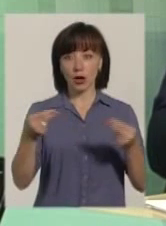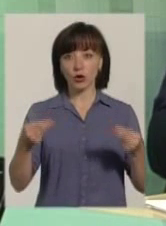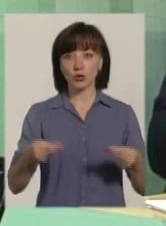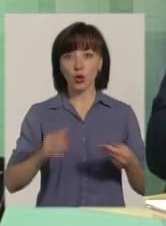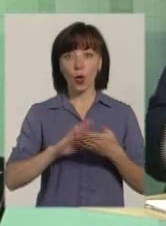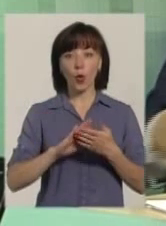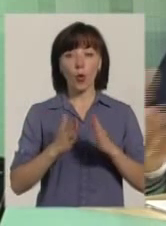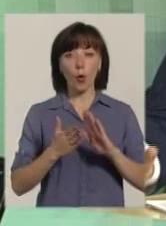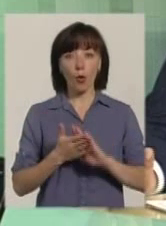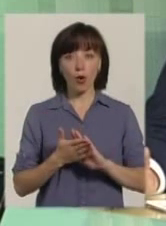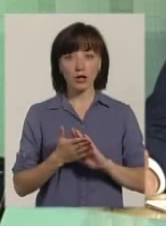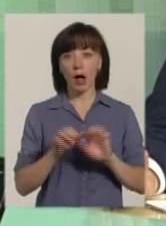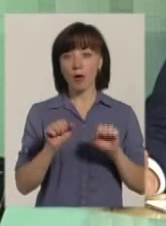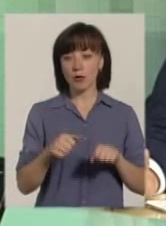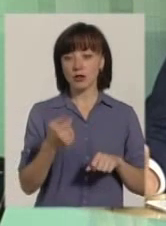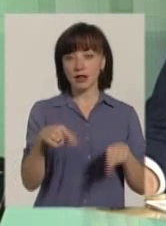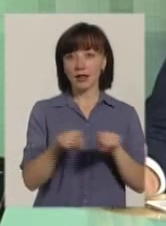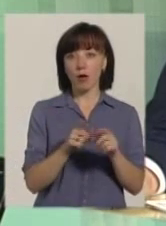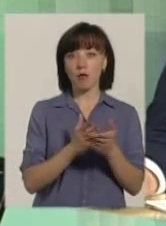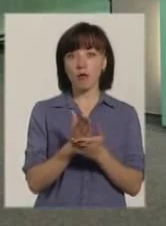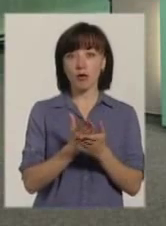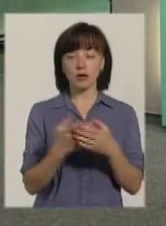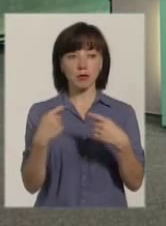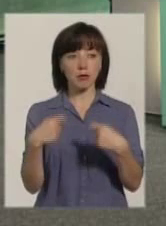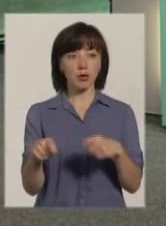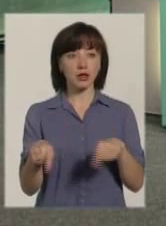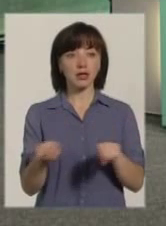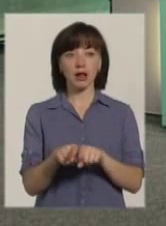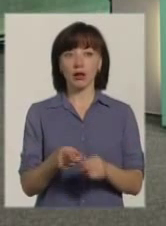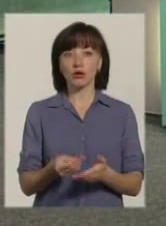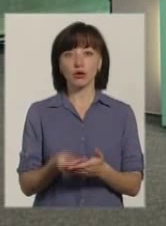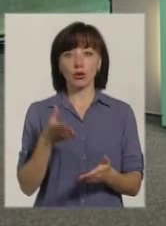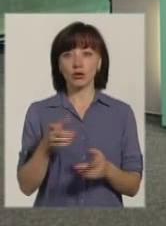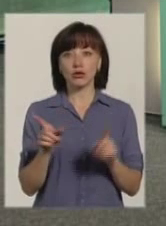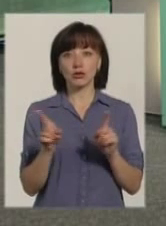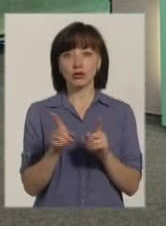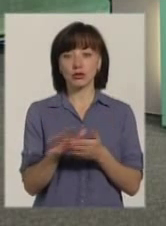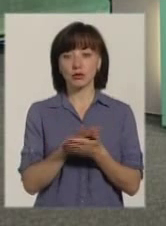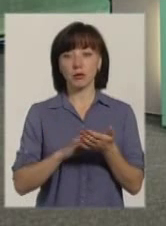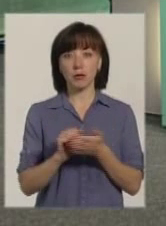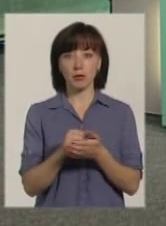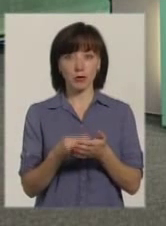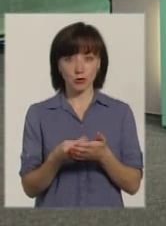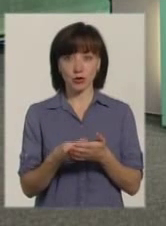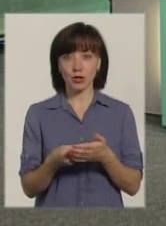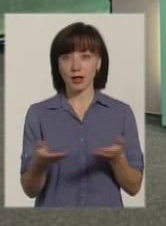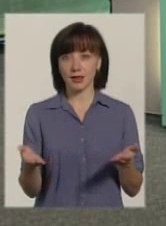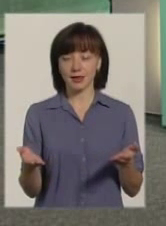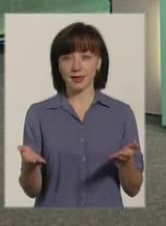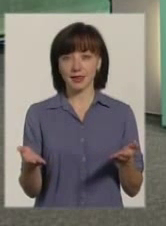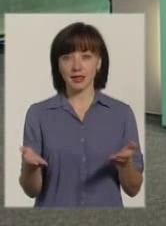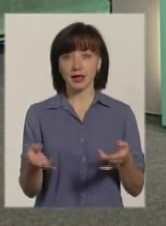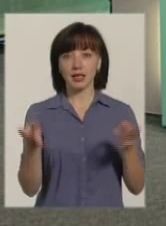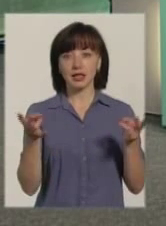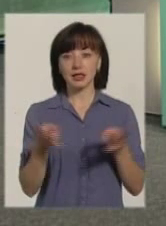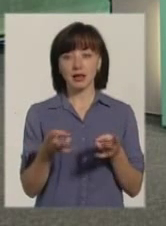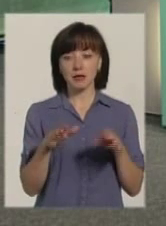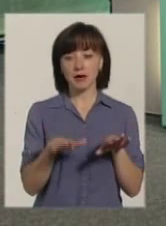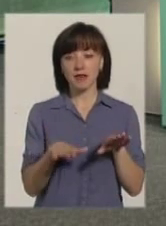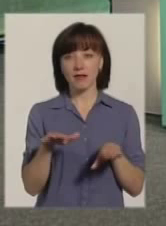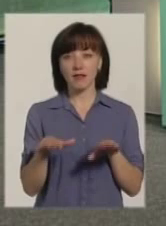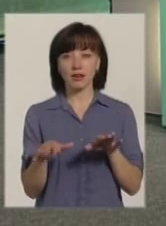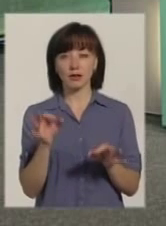вперед угоду. А може вам та послуга буде продана так дорого, що вона з'їсть у вас весь бюджет? Так? Тобто, от треба виважувати,